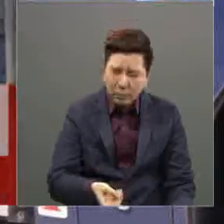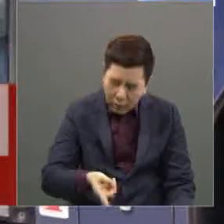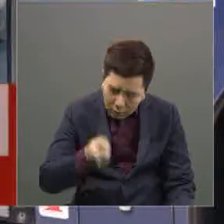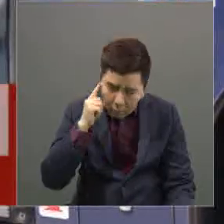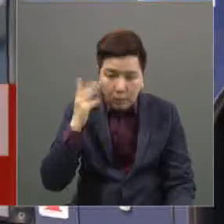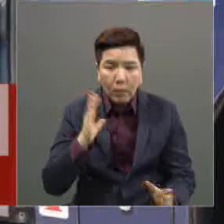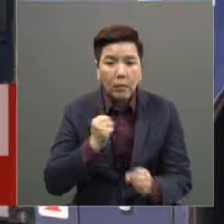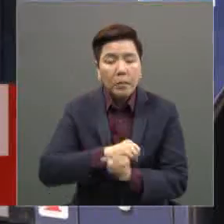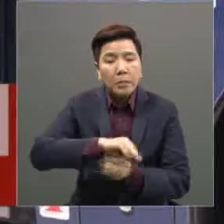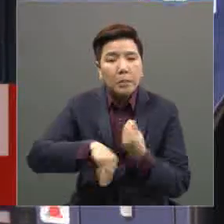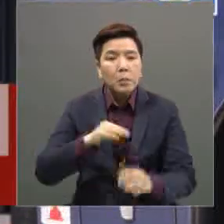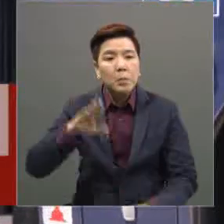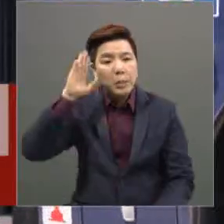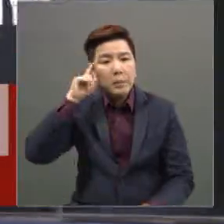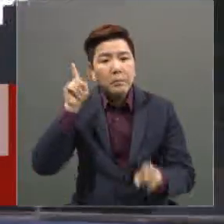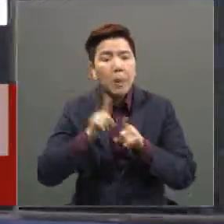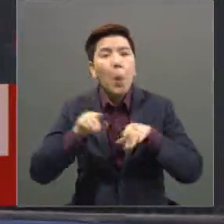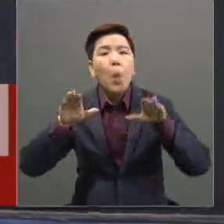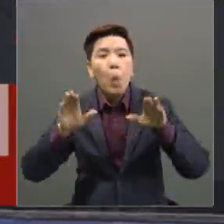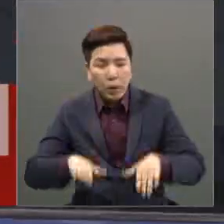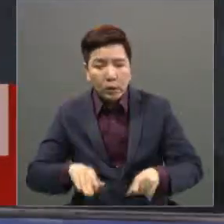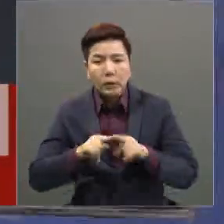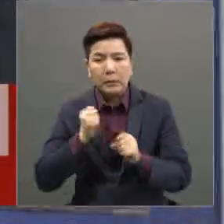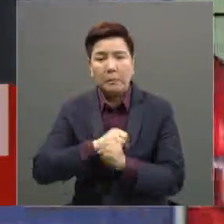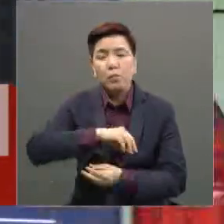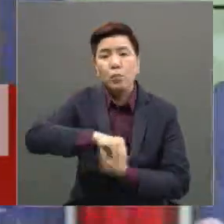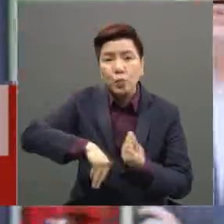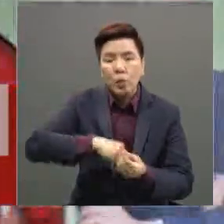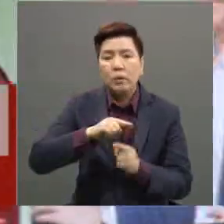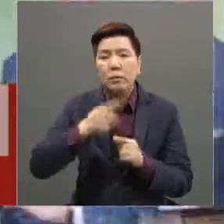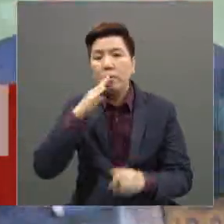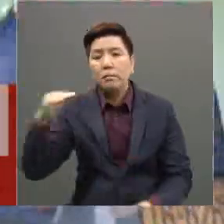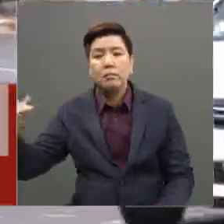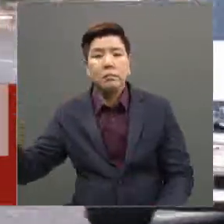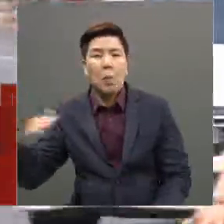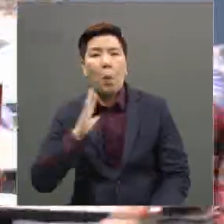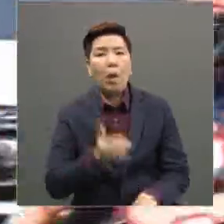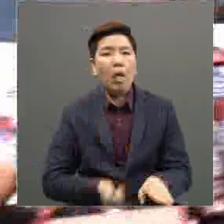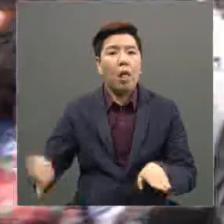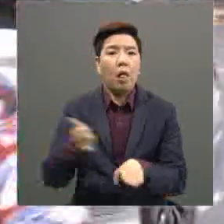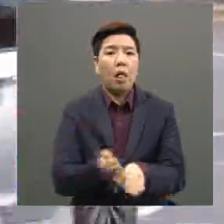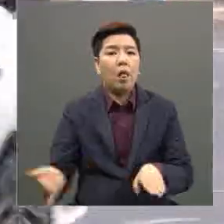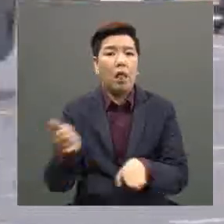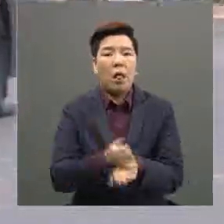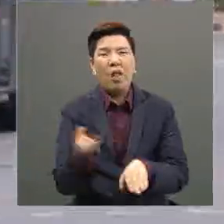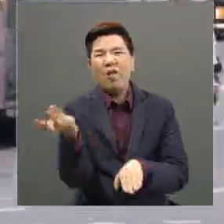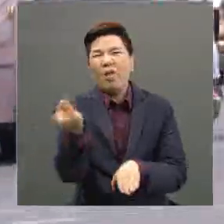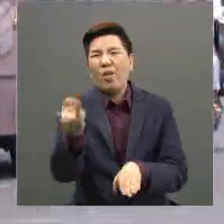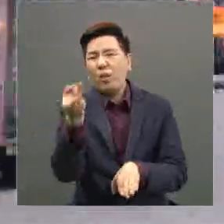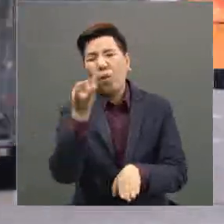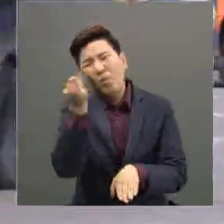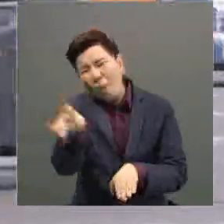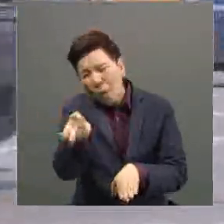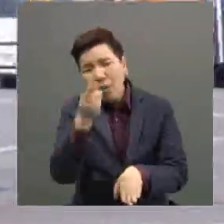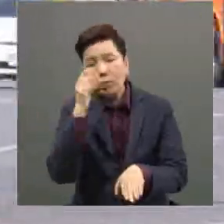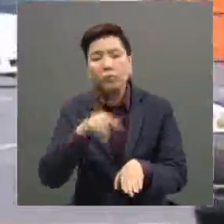คือผู้ประกอบการเนี่ยนะเขาก็ต้องทำธุรกิจเนาะเพราะฉะนั้นสายไหนที่คนขึ้นไม่เยอะที่ทำแล้วมันไม่คุ้มทุนอย่าง